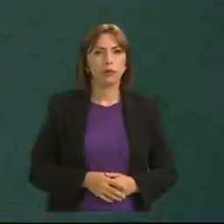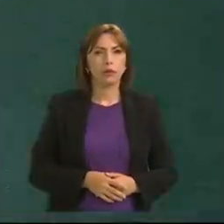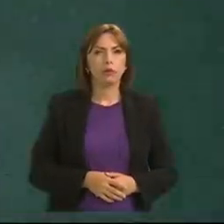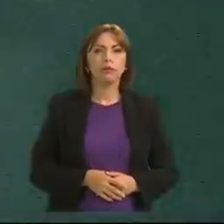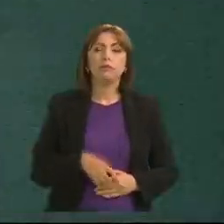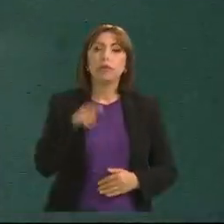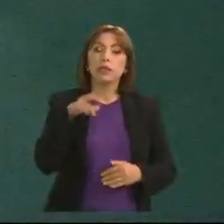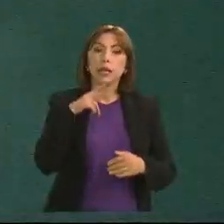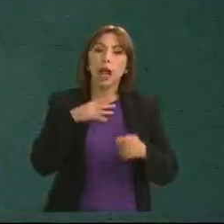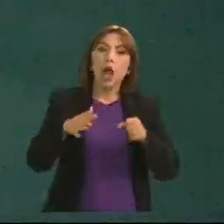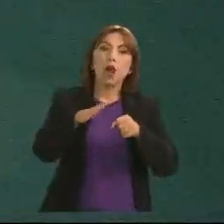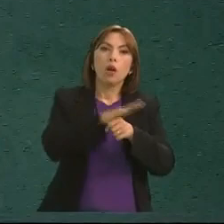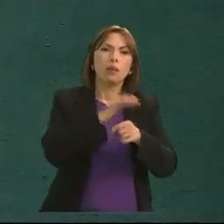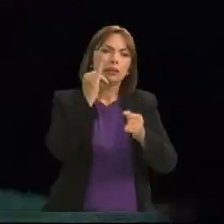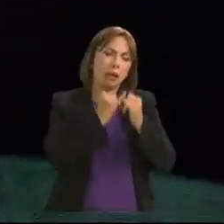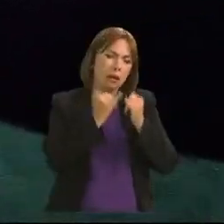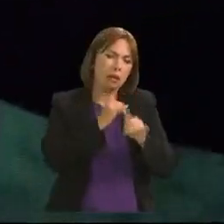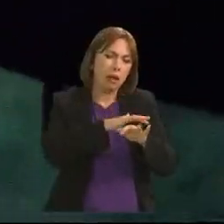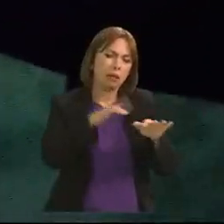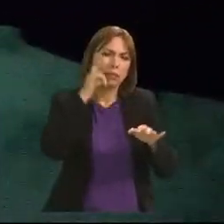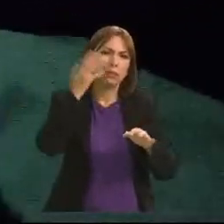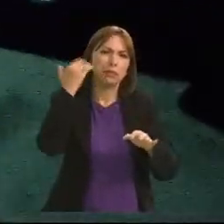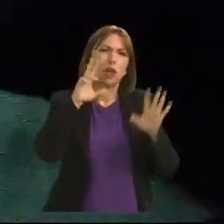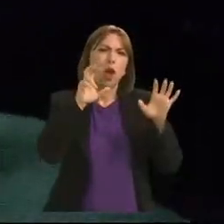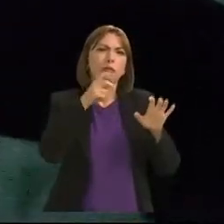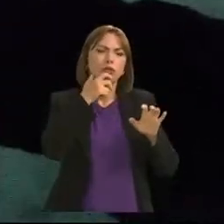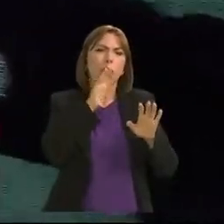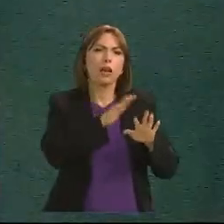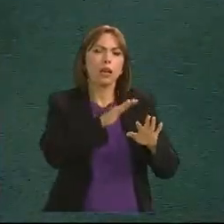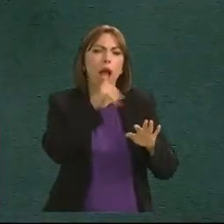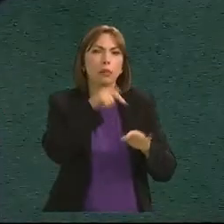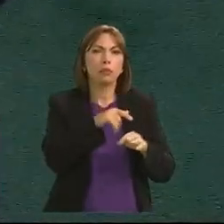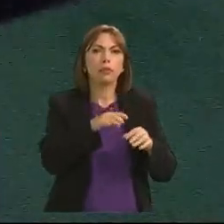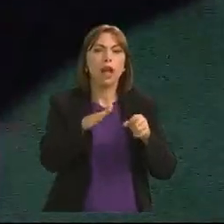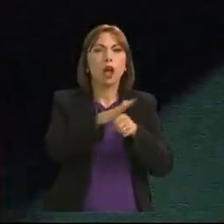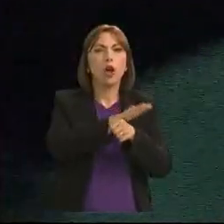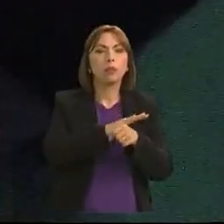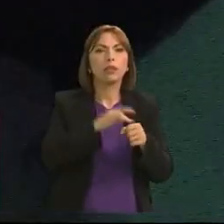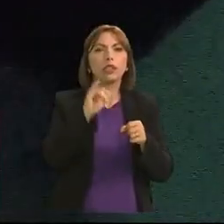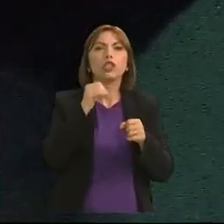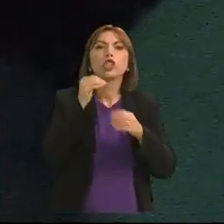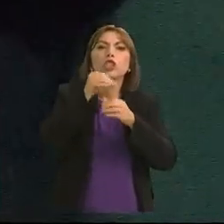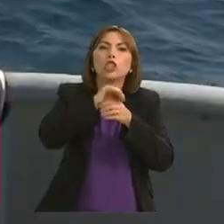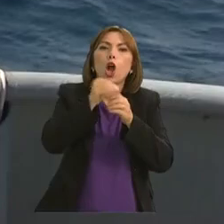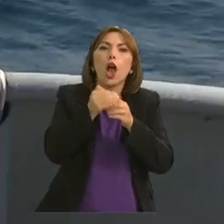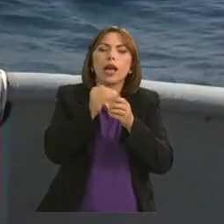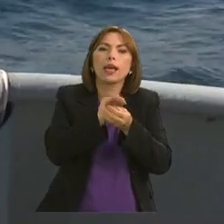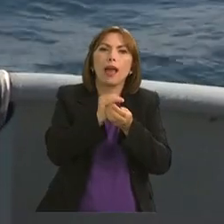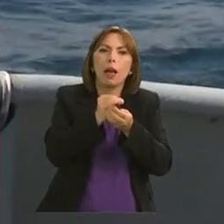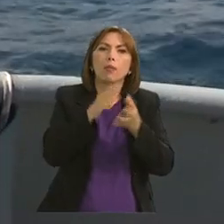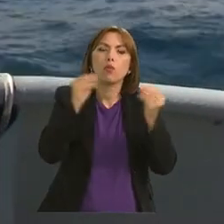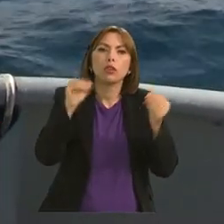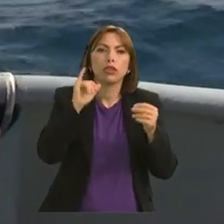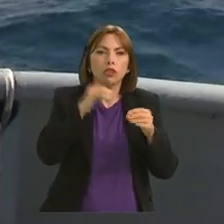Ea era acoperită de vegetație, vă dați seama, de 80 de ani de când stă în apă, era acoperită de vegetație și cu scoică foarte multă, însă forma ei,